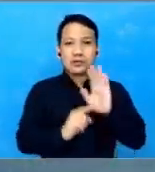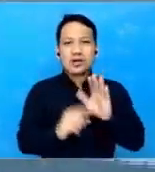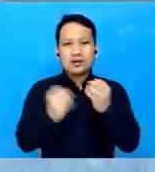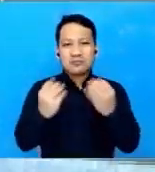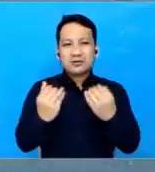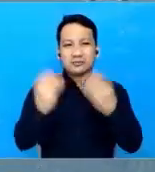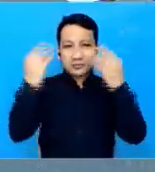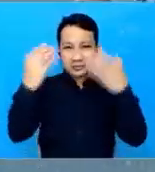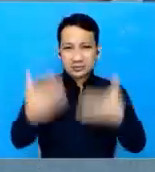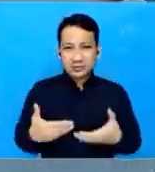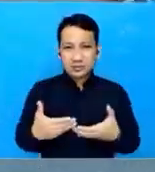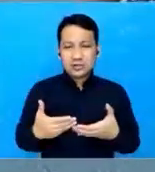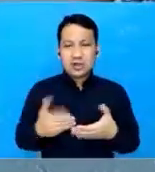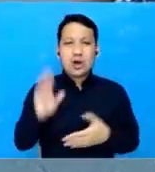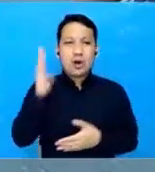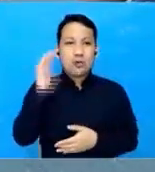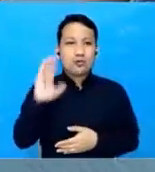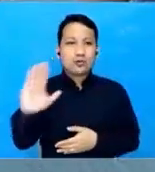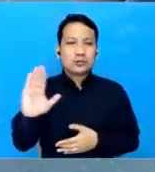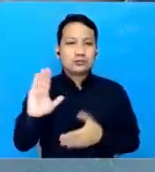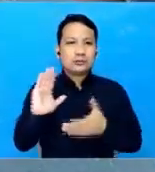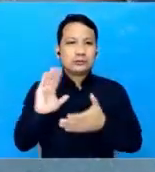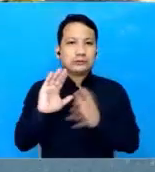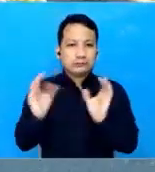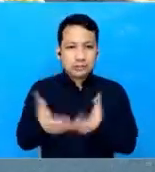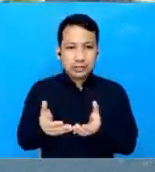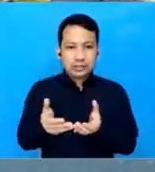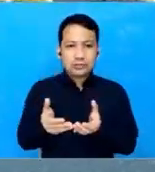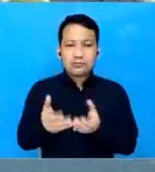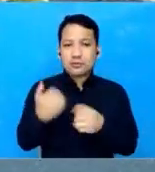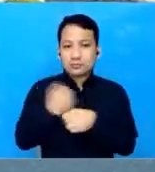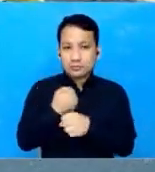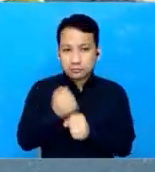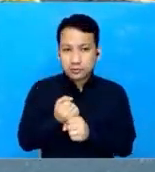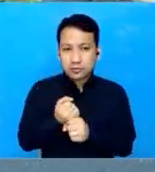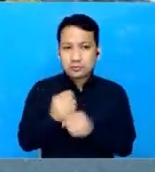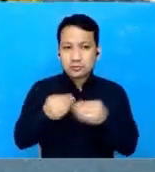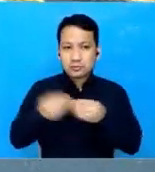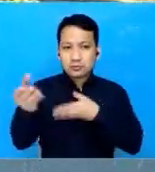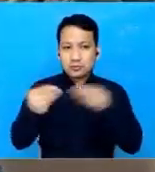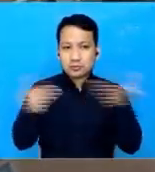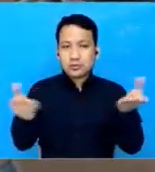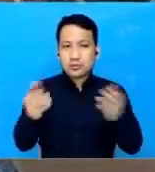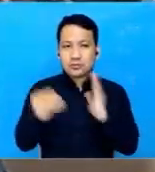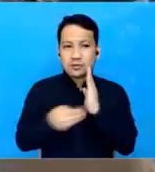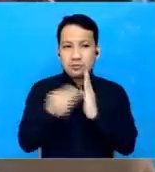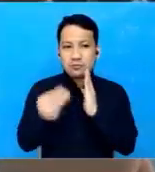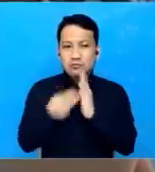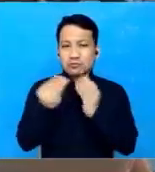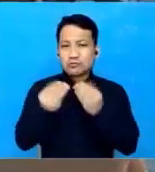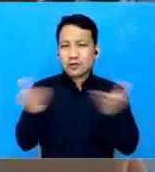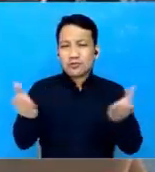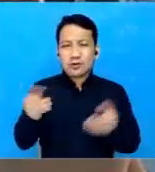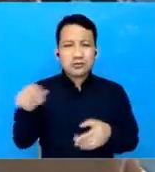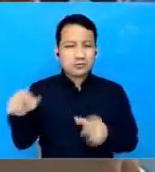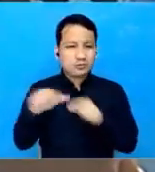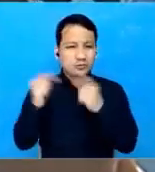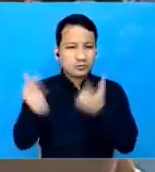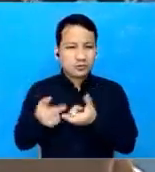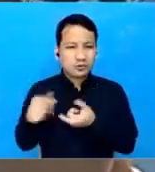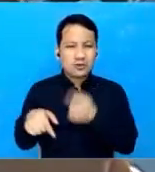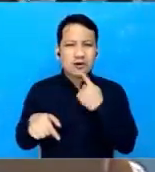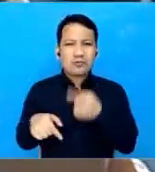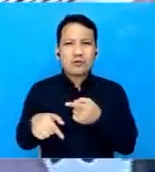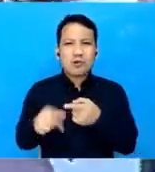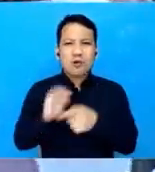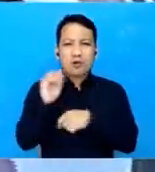para mairaos ang online classes at ang paggawa at pag-distribute ng mga module. Giit ng grupo, overworked